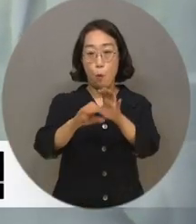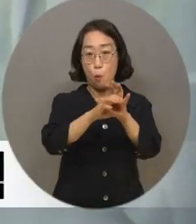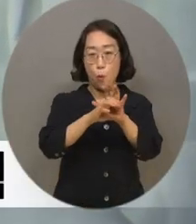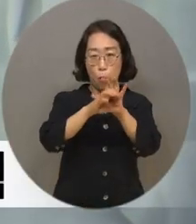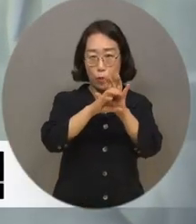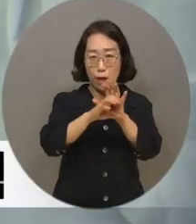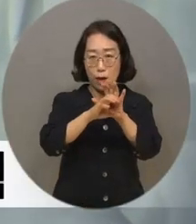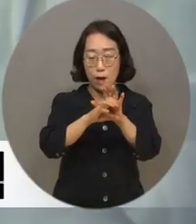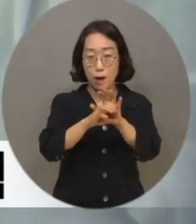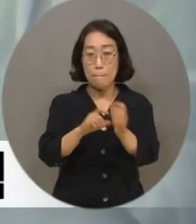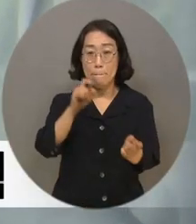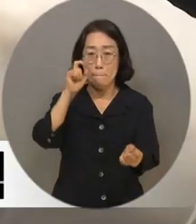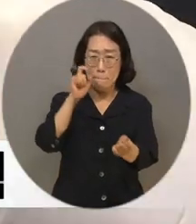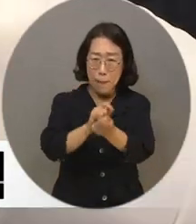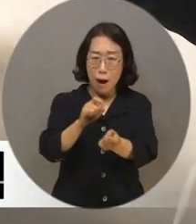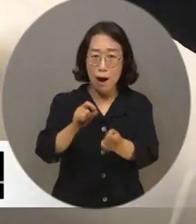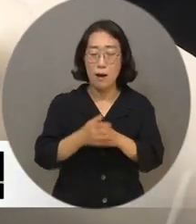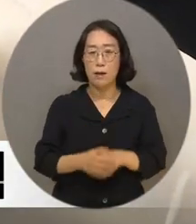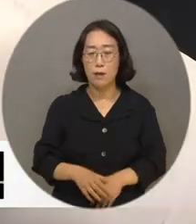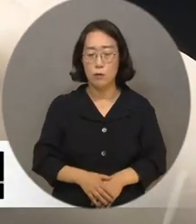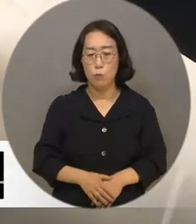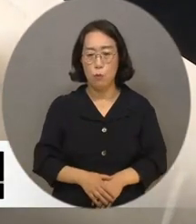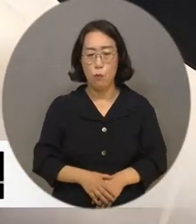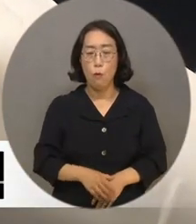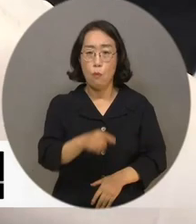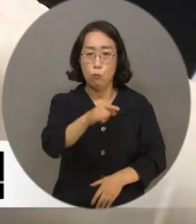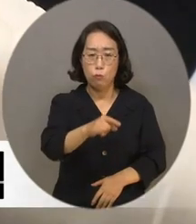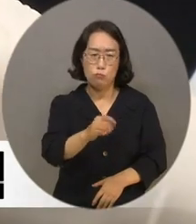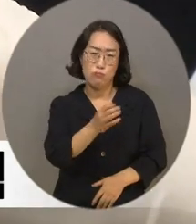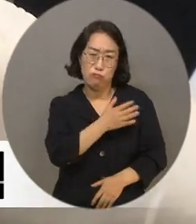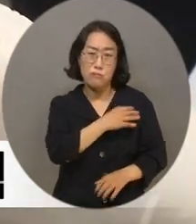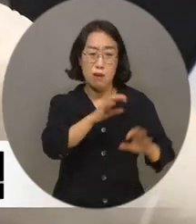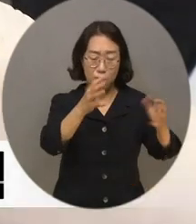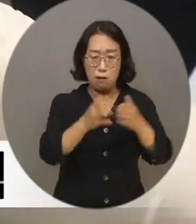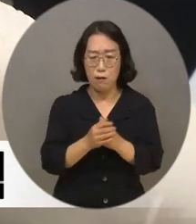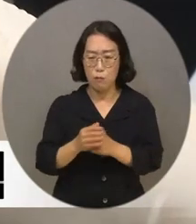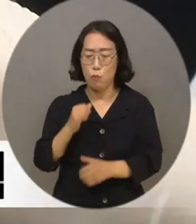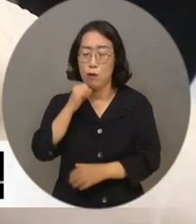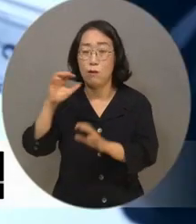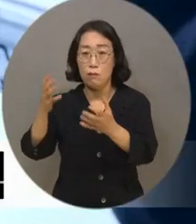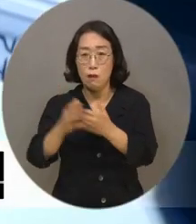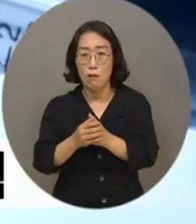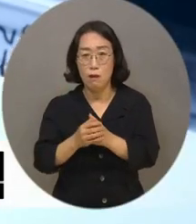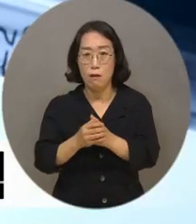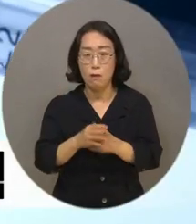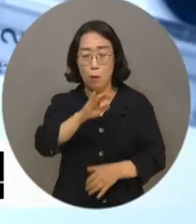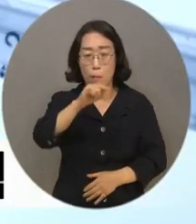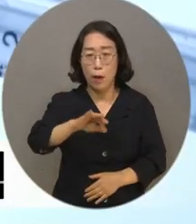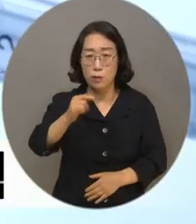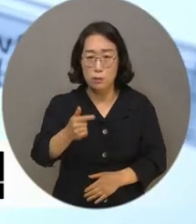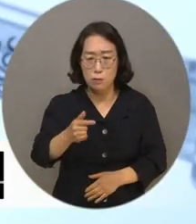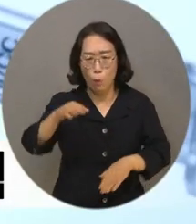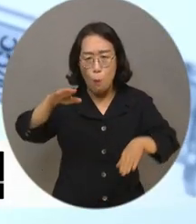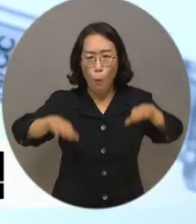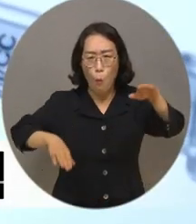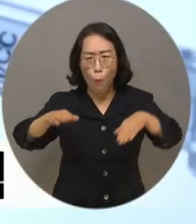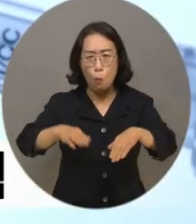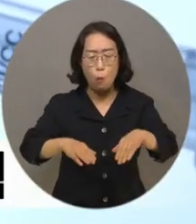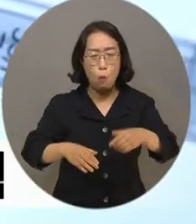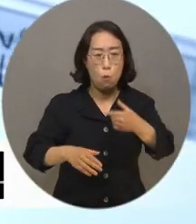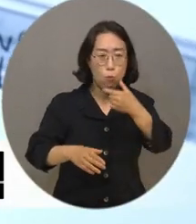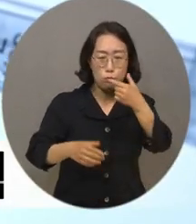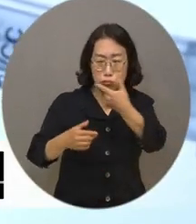코로나19라는 팬데믹을 겪으며 고소득 국가와 저소득 국가 사이 의료 복지 격차와 백신 배분 불균형 문제의